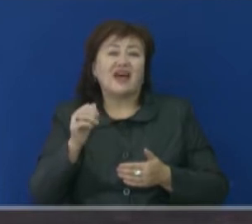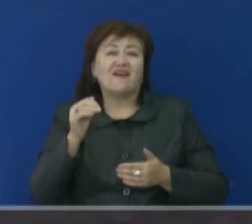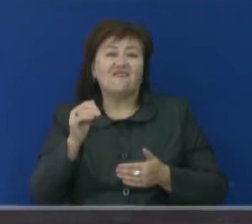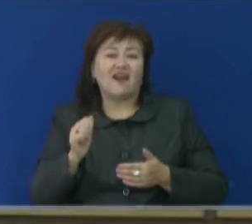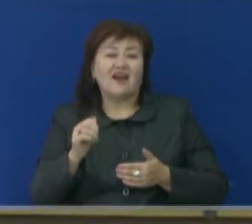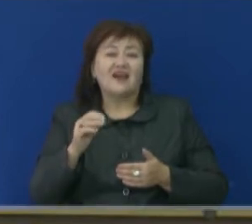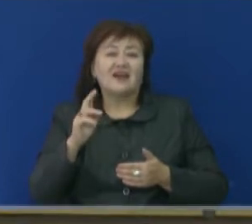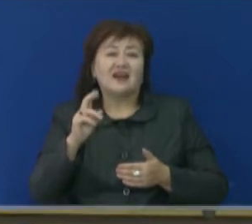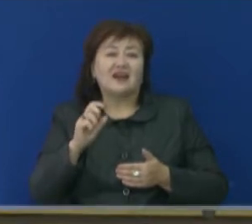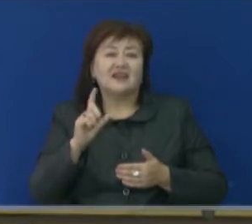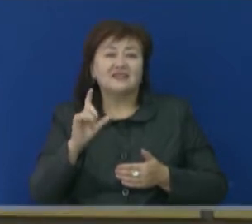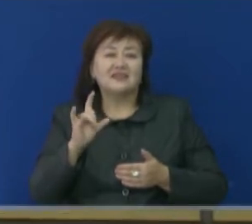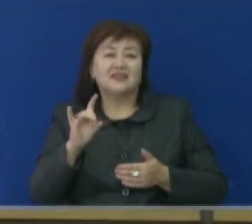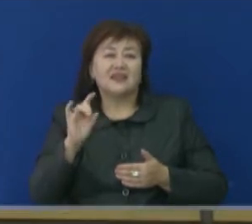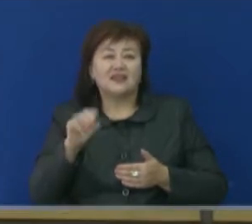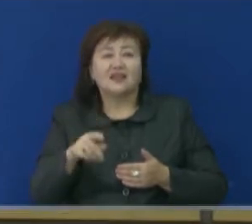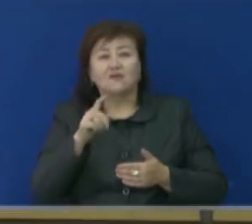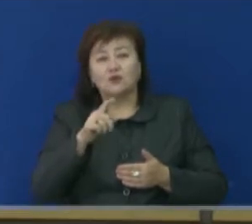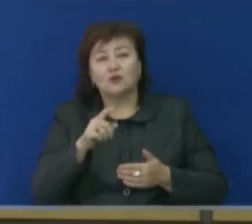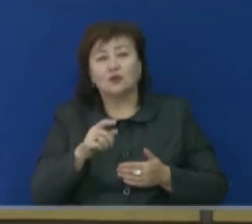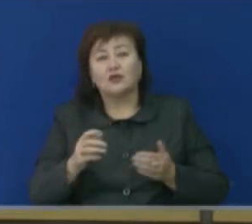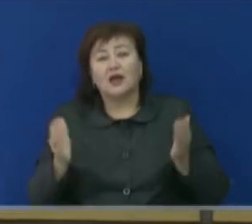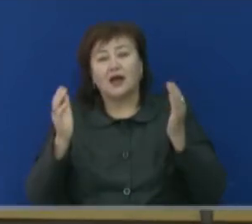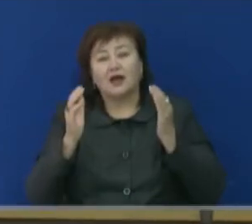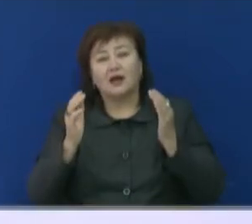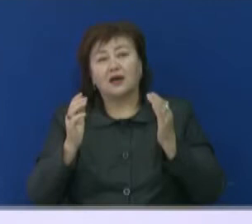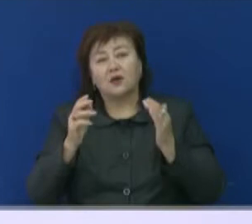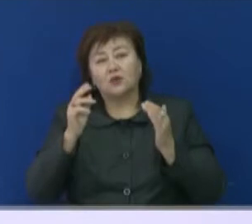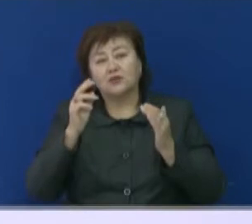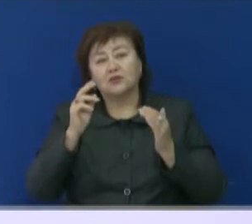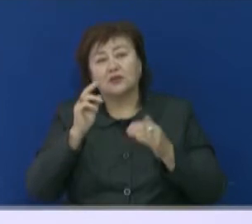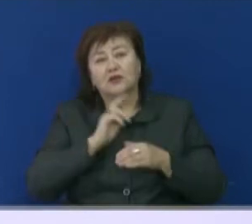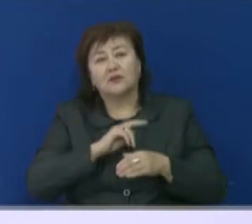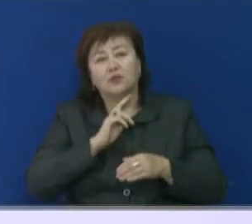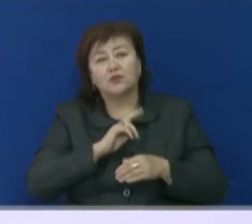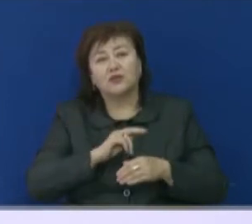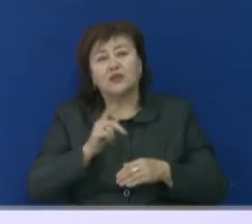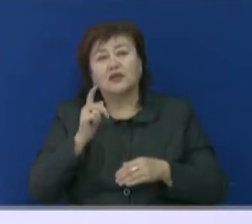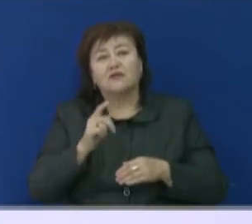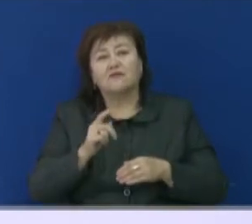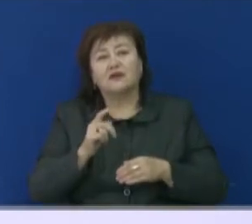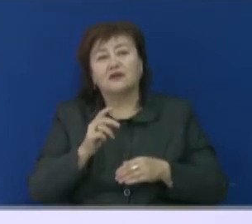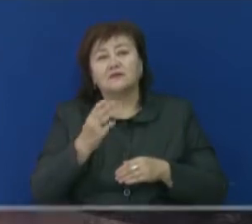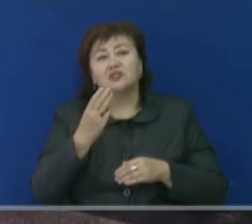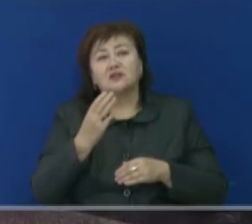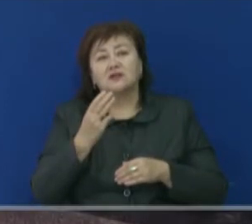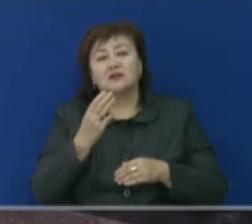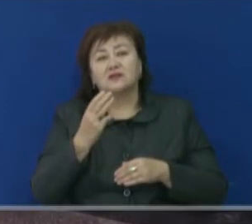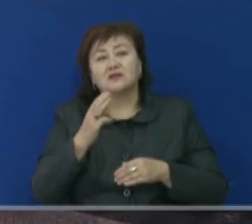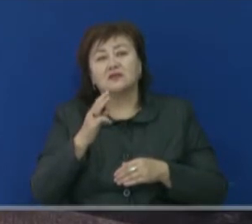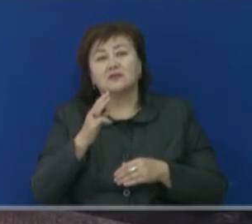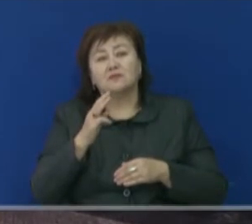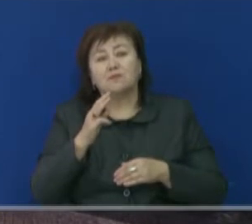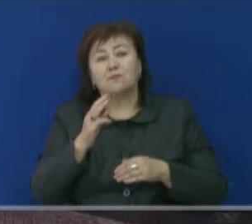Хазірет Тыныбай мешітінде қызмет еткен ғалым. 11 тіл біліп, ел игілігі үшін жұмыс жасаған. Мешіттің ашылу салтанатына